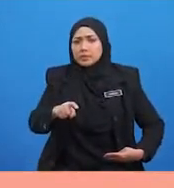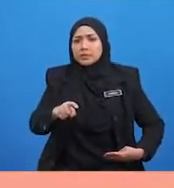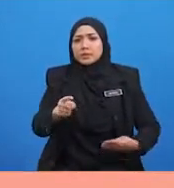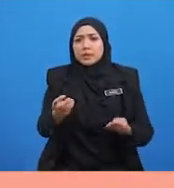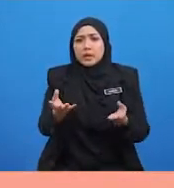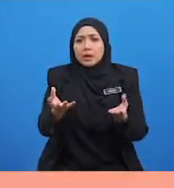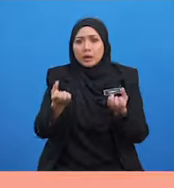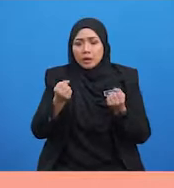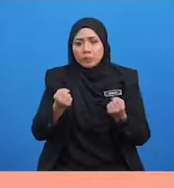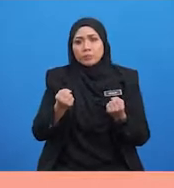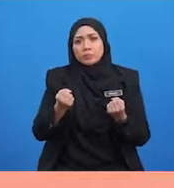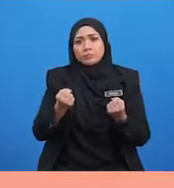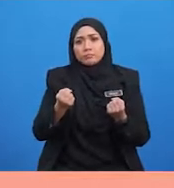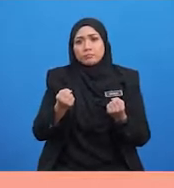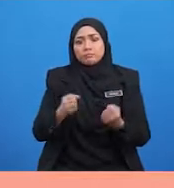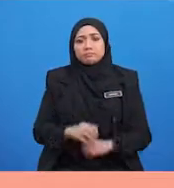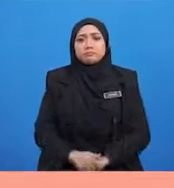orang?